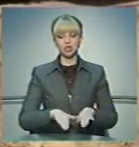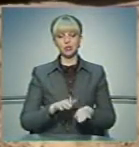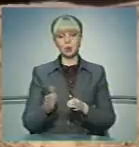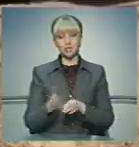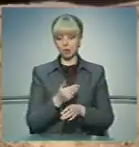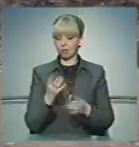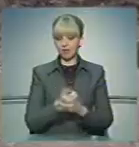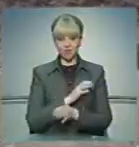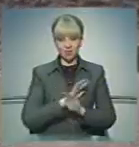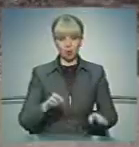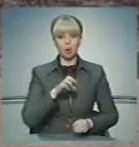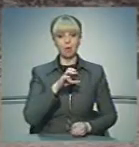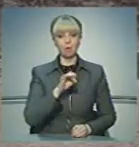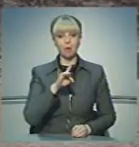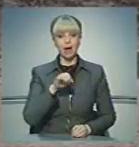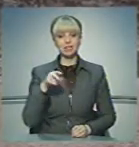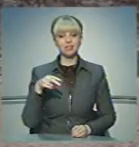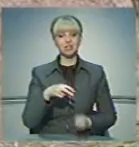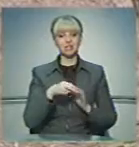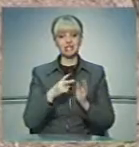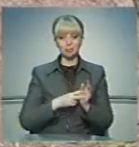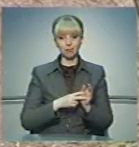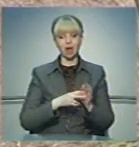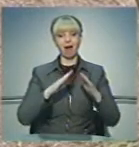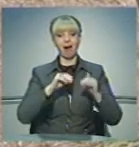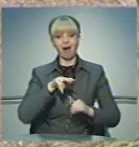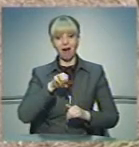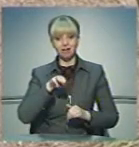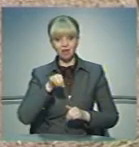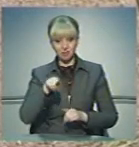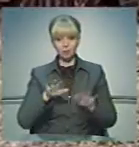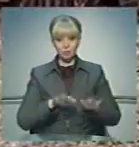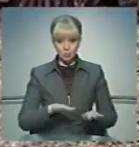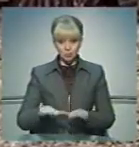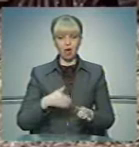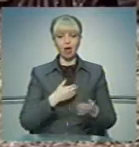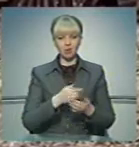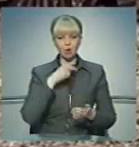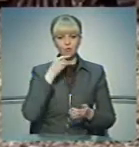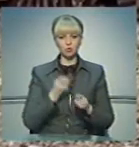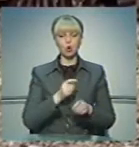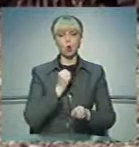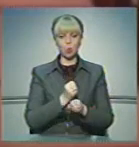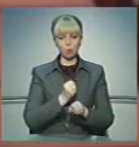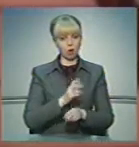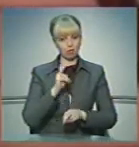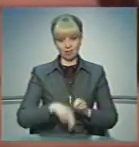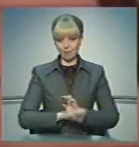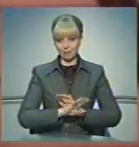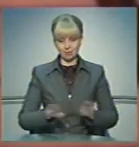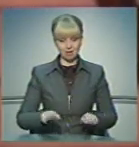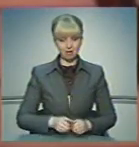це не вдалося. Березень 2017-го. Альтанки на тому ж місці, і активісти говорять про те, що роботи не